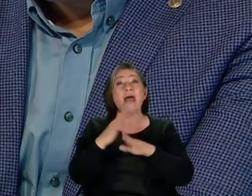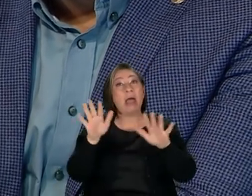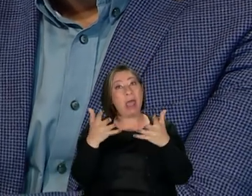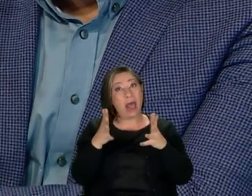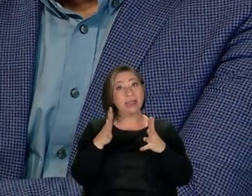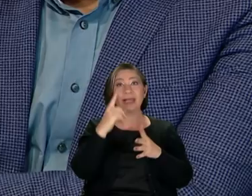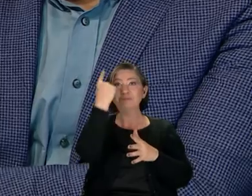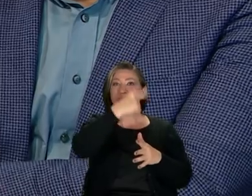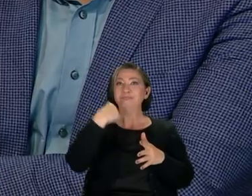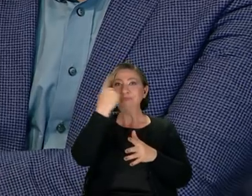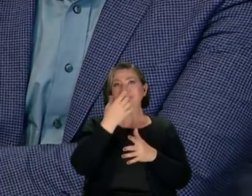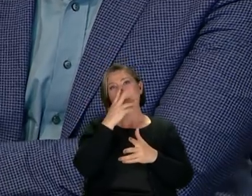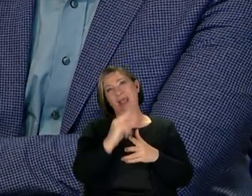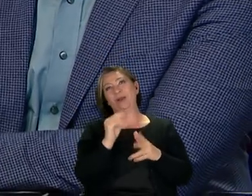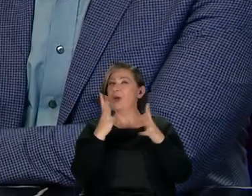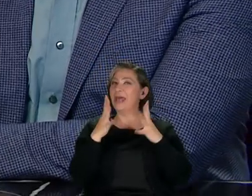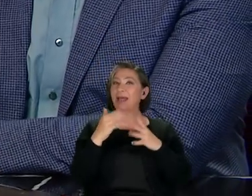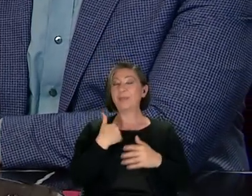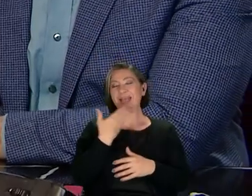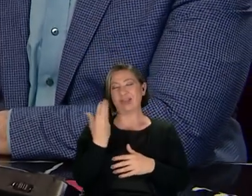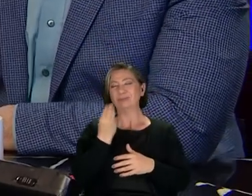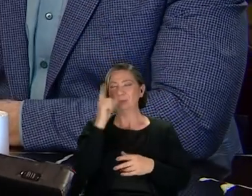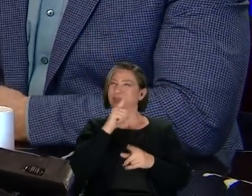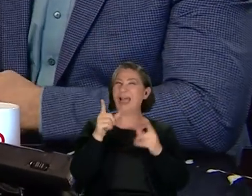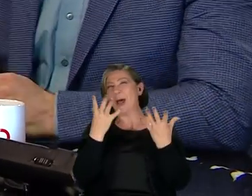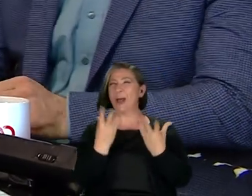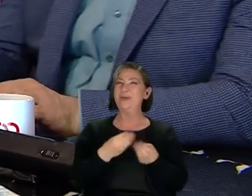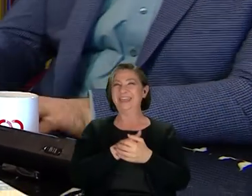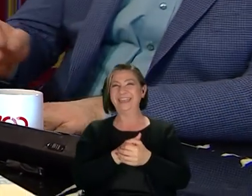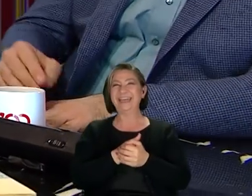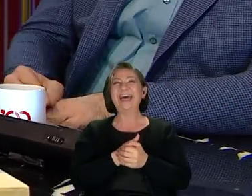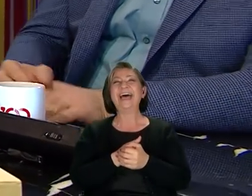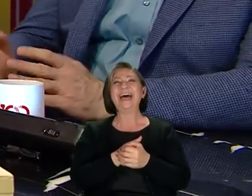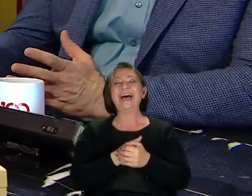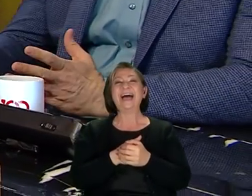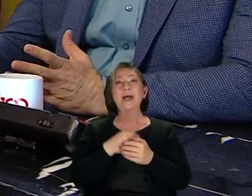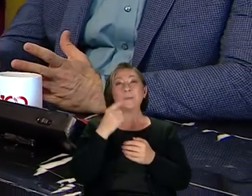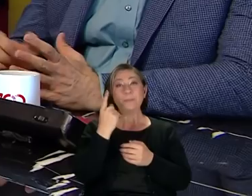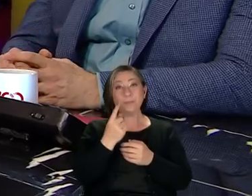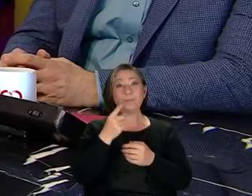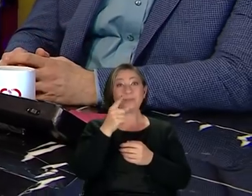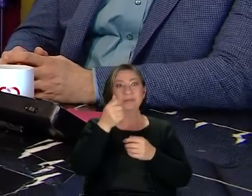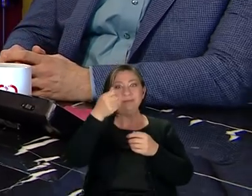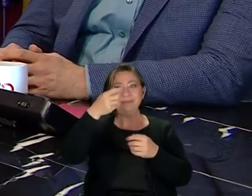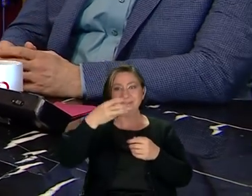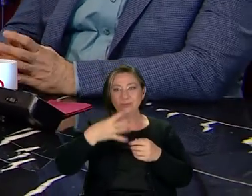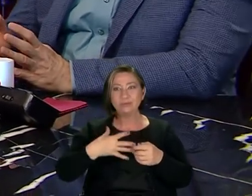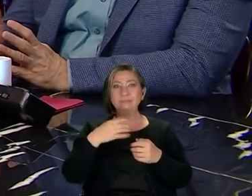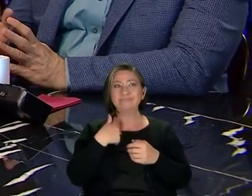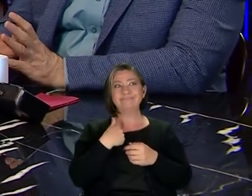Herhalde mizacınızı beğeniyorlar da o yüzden. Gencim herhalde, ondan da ama bir de yani şöyle siz sayınca şimdi ben